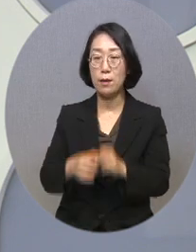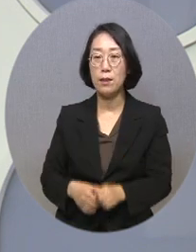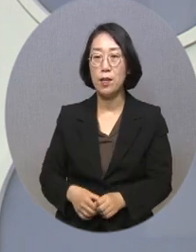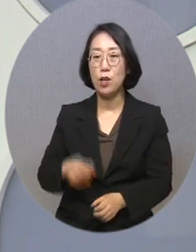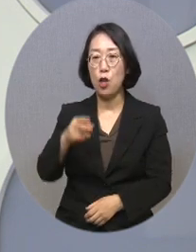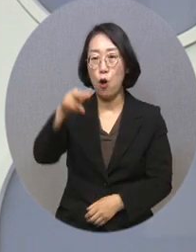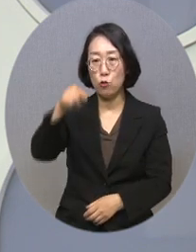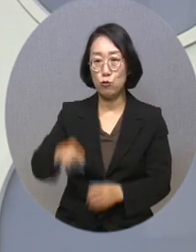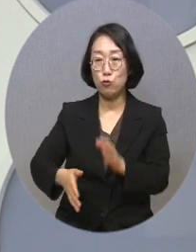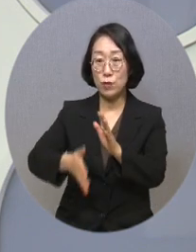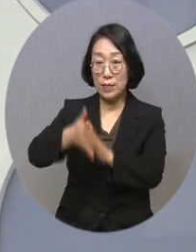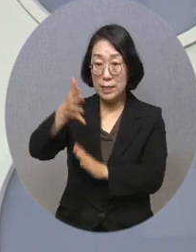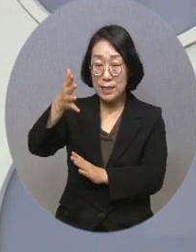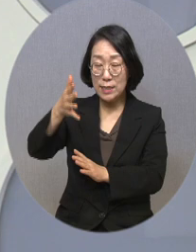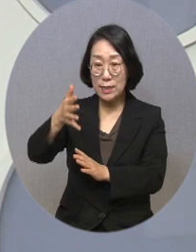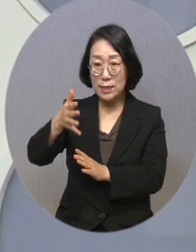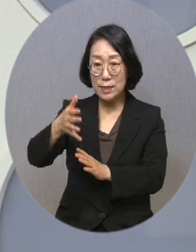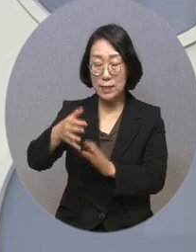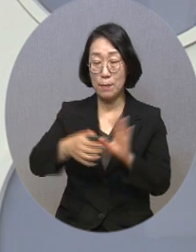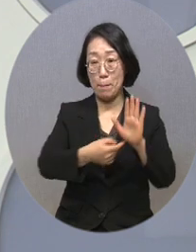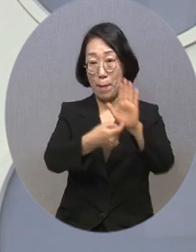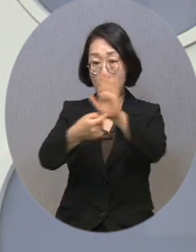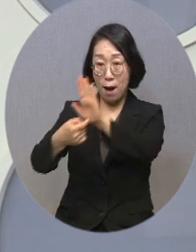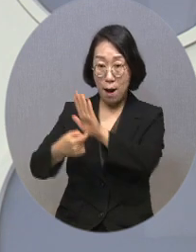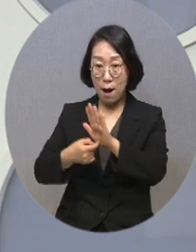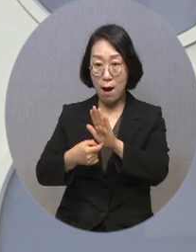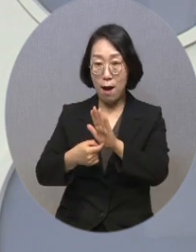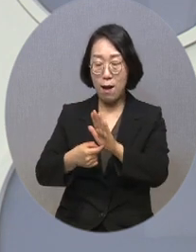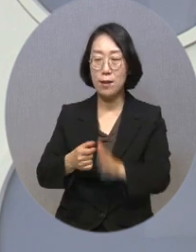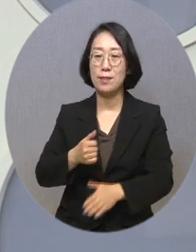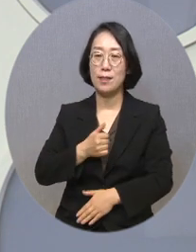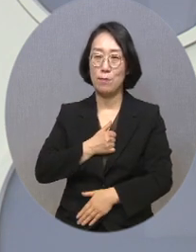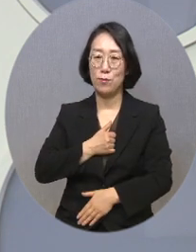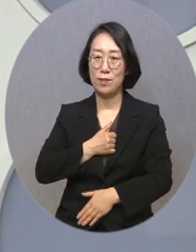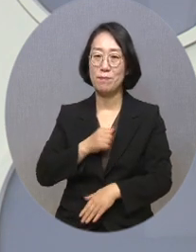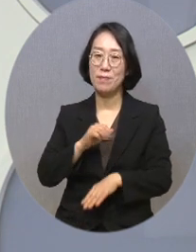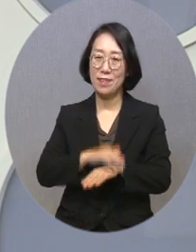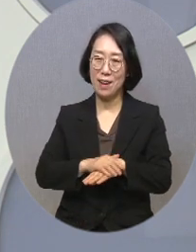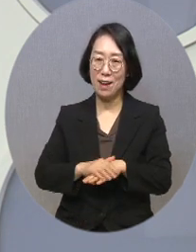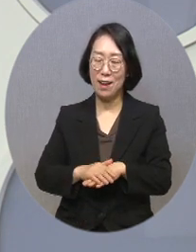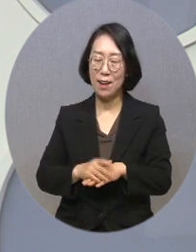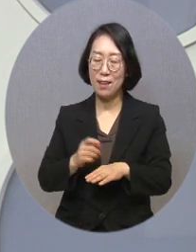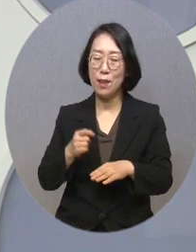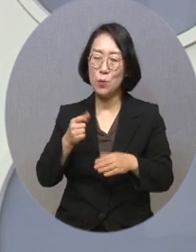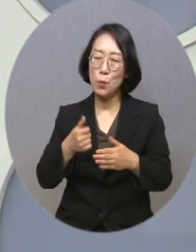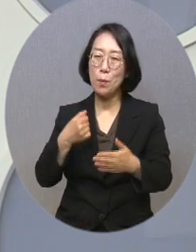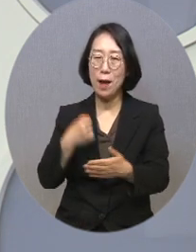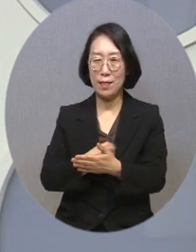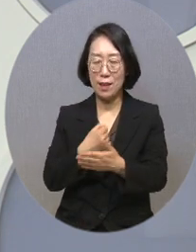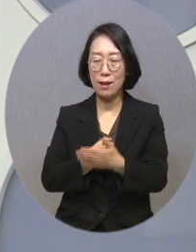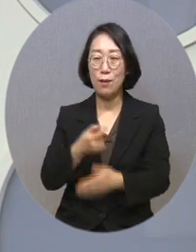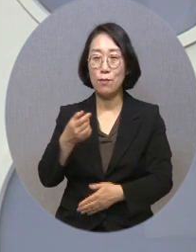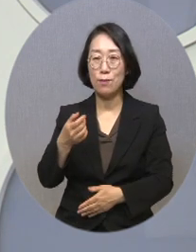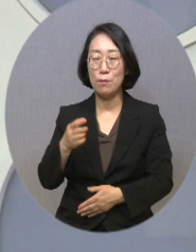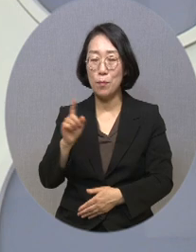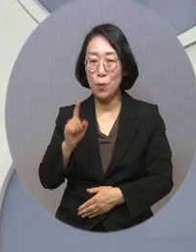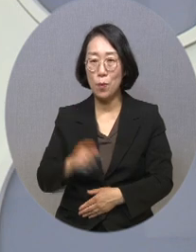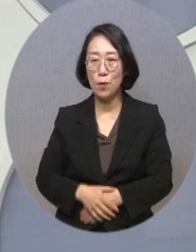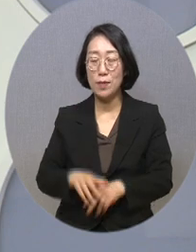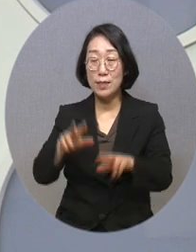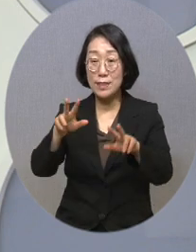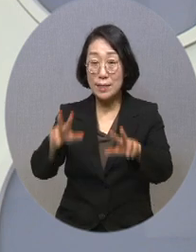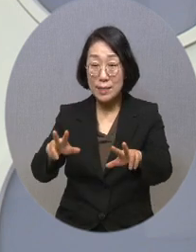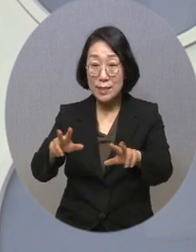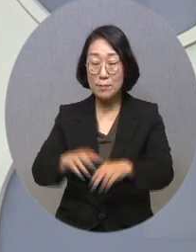여주시를 했다고 하는 이 부분에 대해서 자부심을 느끼고, 다만 지금 저 좀 한 가지 안타까운 것은 이것이 지금